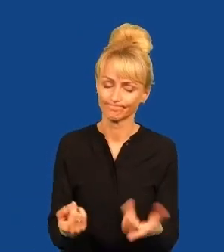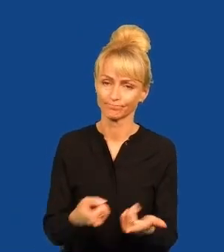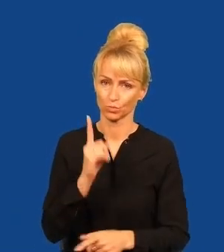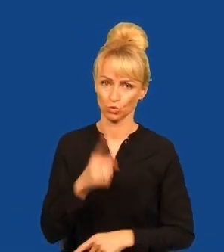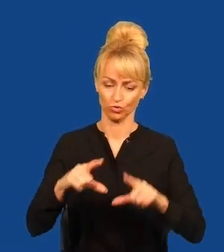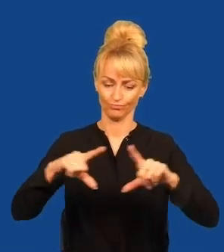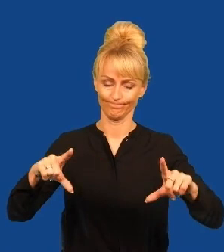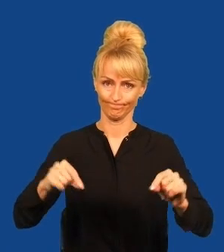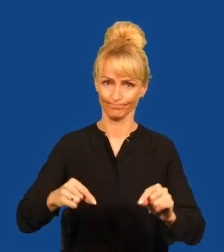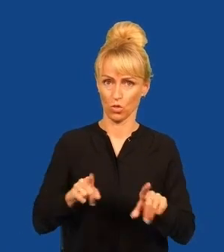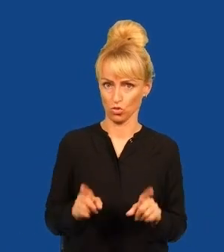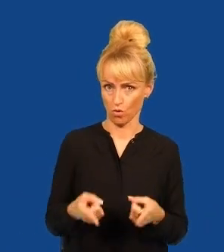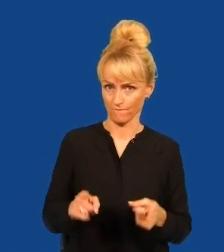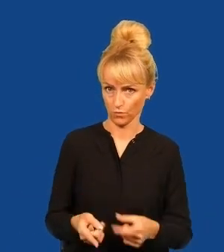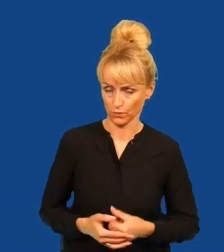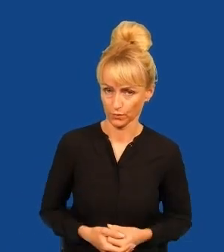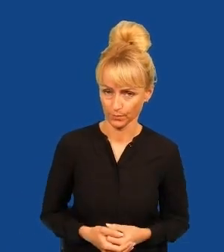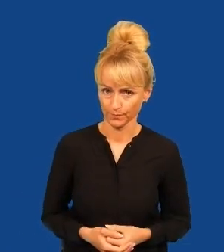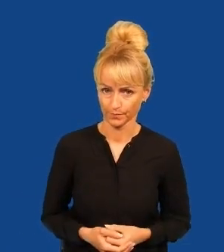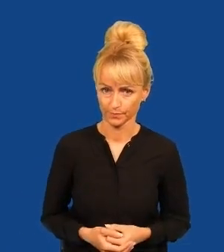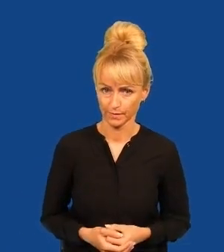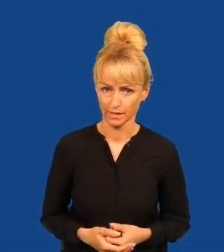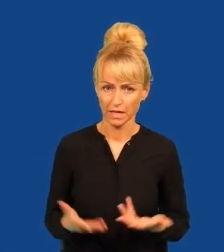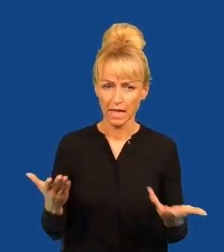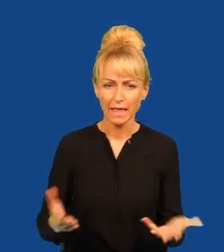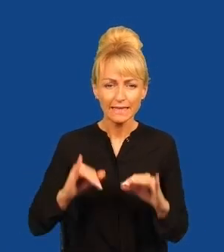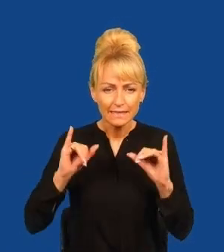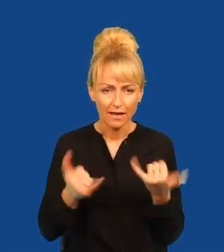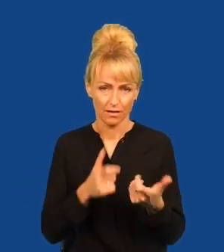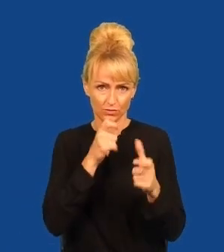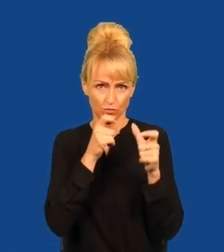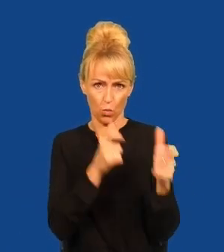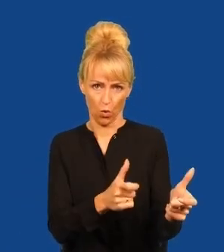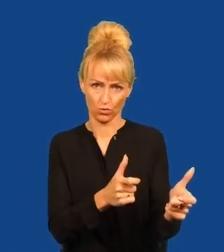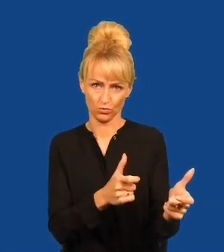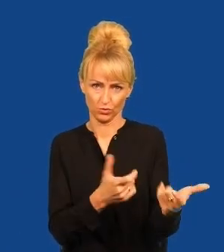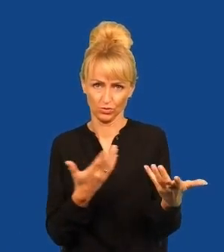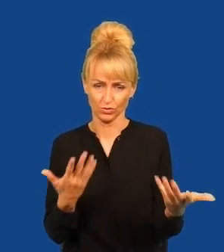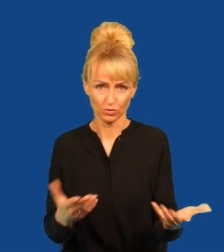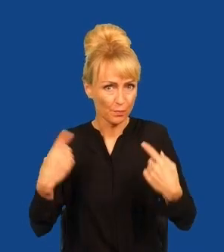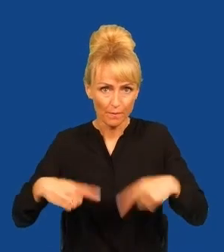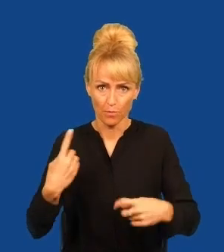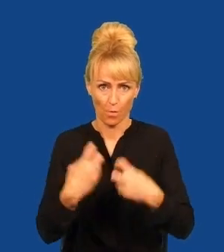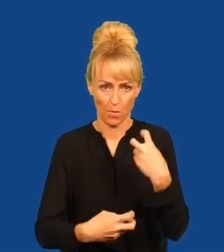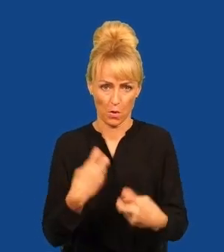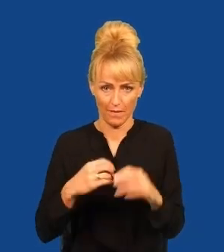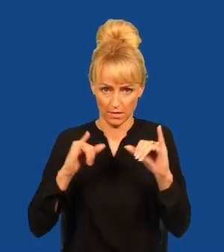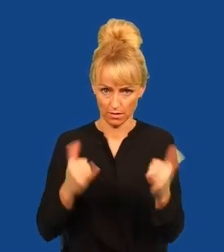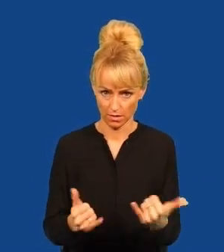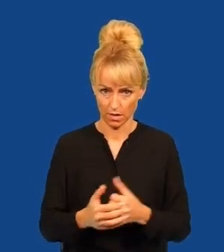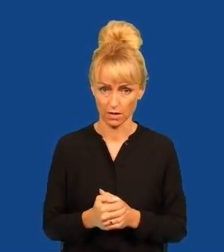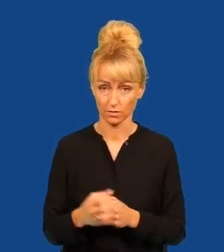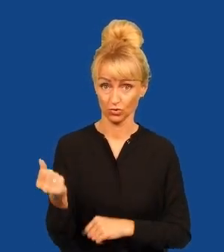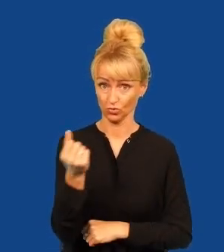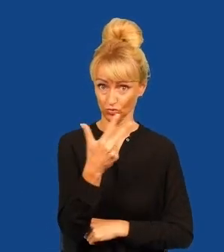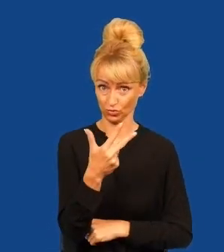dokumentu dowodu osobistego. Jak komunikujemy tą różnicę, aby uniknąć takich niejasnych sytuacji? Znowu w trzech miejscach i na